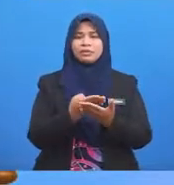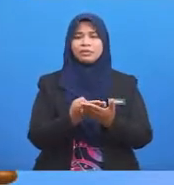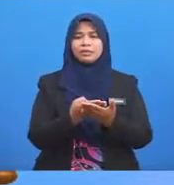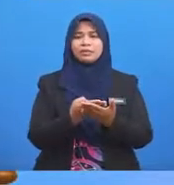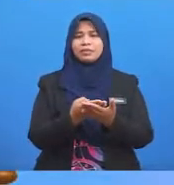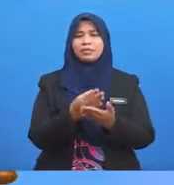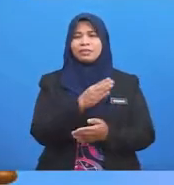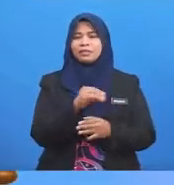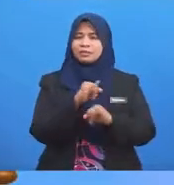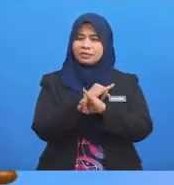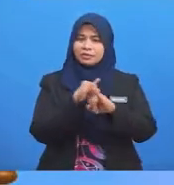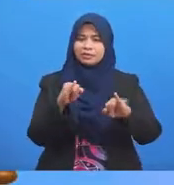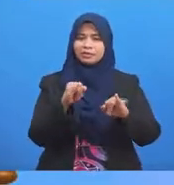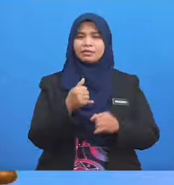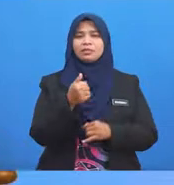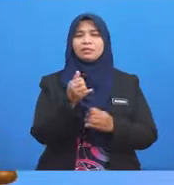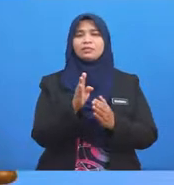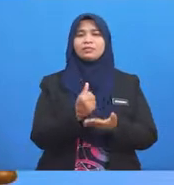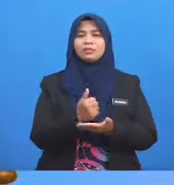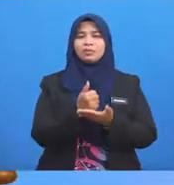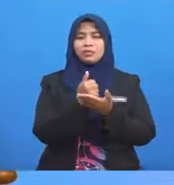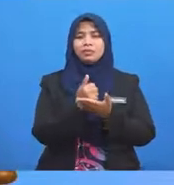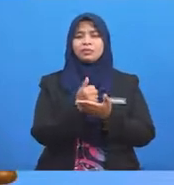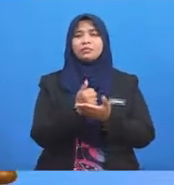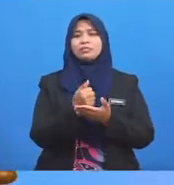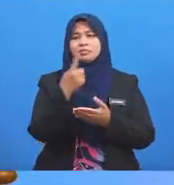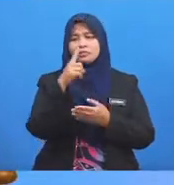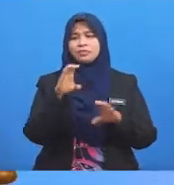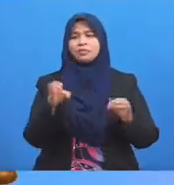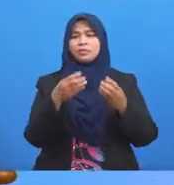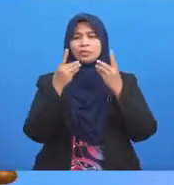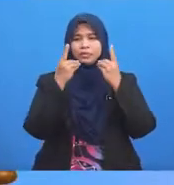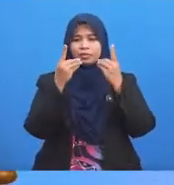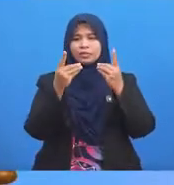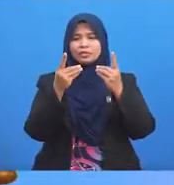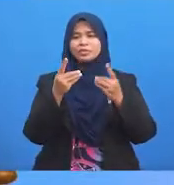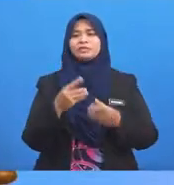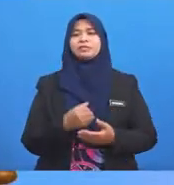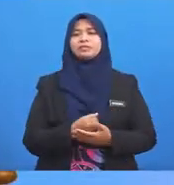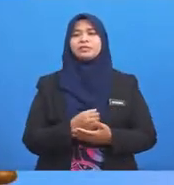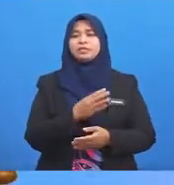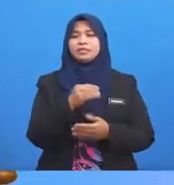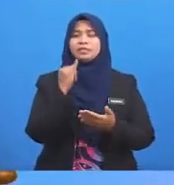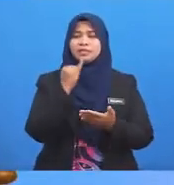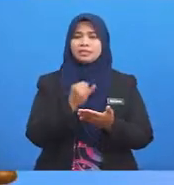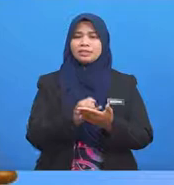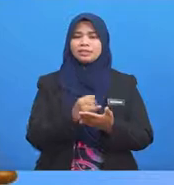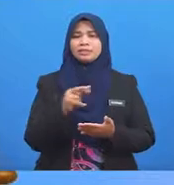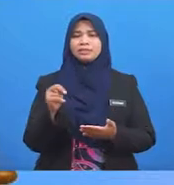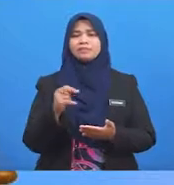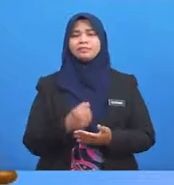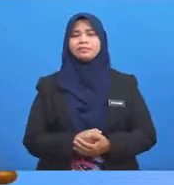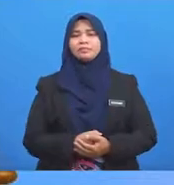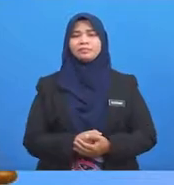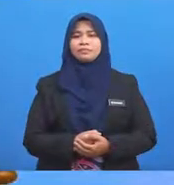bertakwa, dan janganlah kamu bertolong-tolongan pada melakukan dosa atau maksiat dan